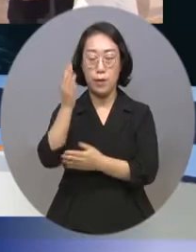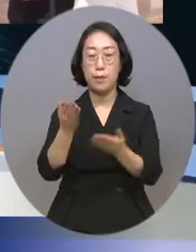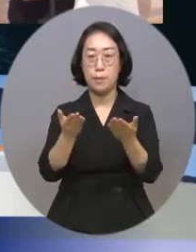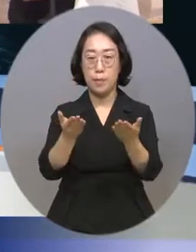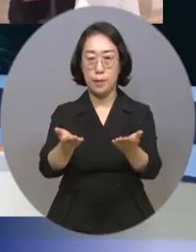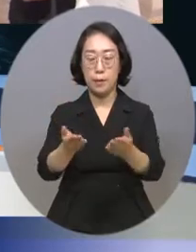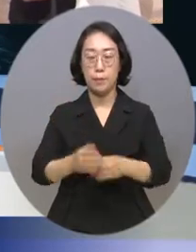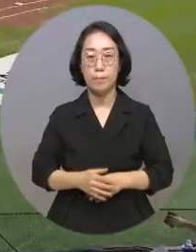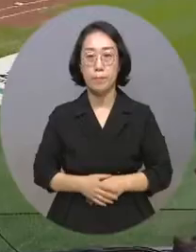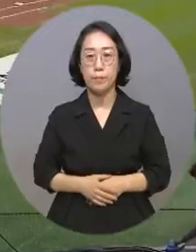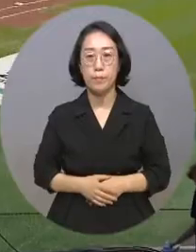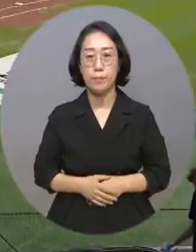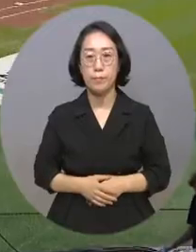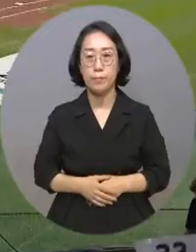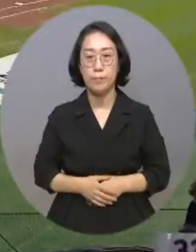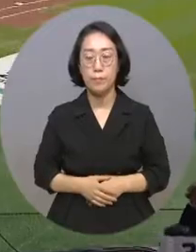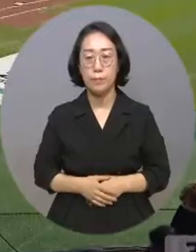기자입니다.